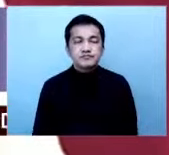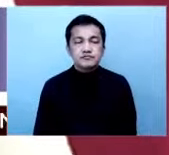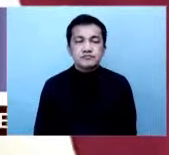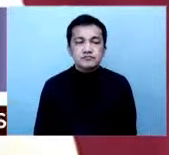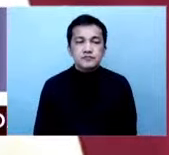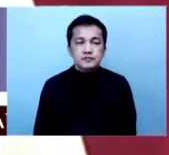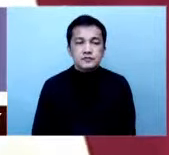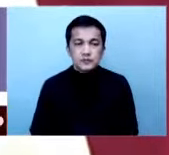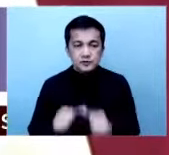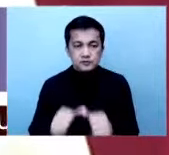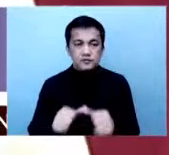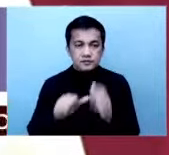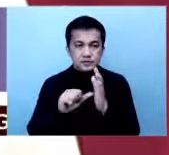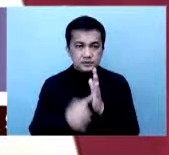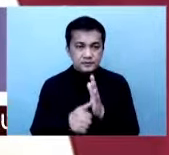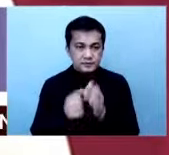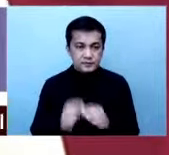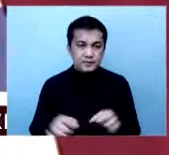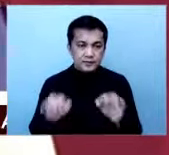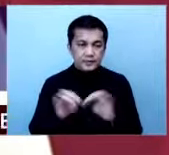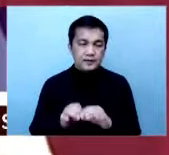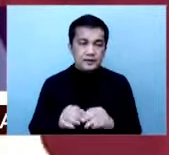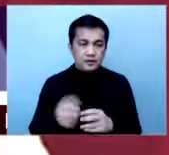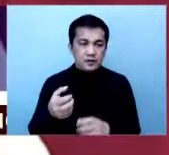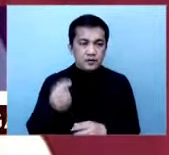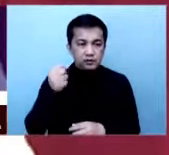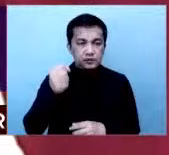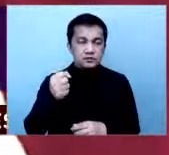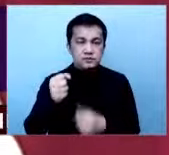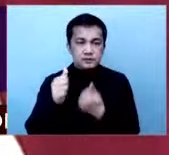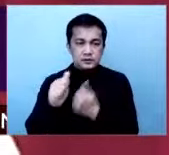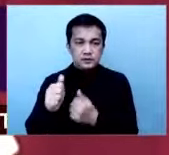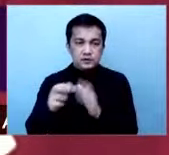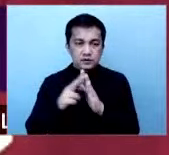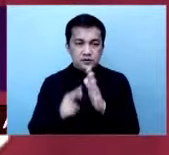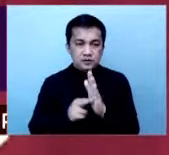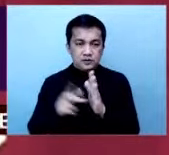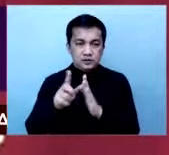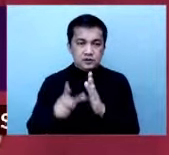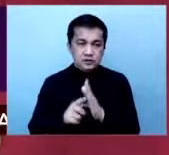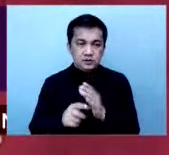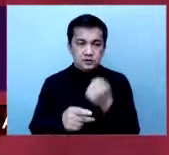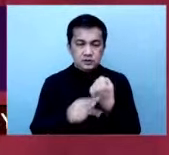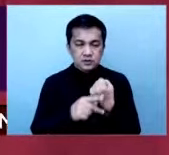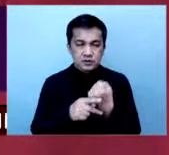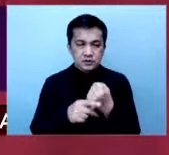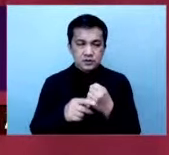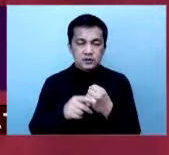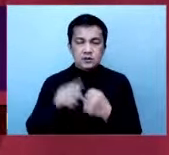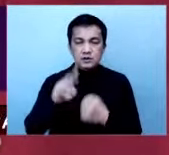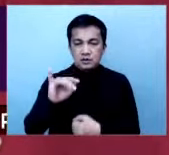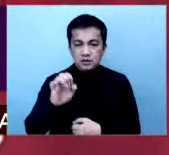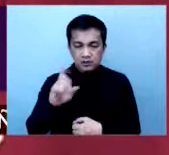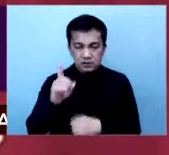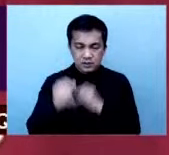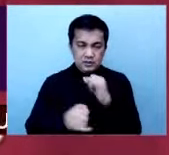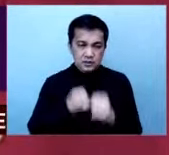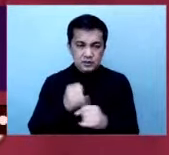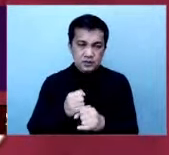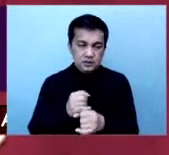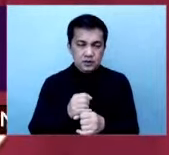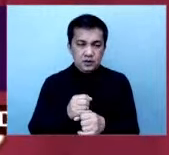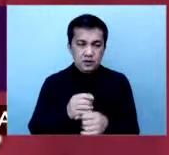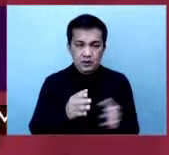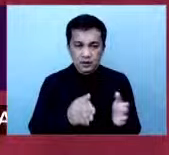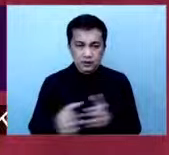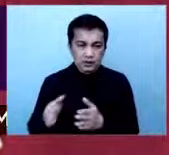reiterate the importance of upholding the rule of law and preserving the rules based international order in the